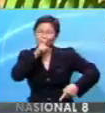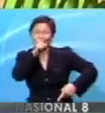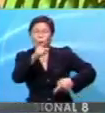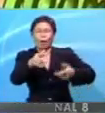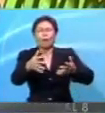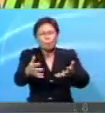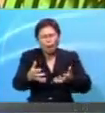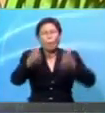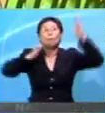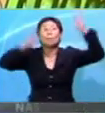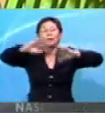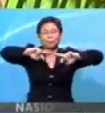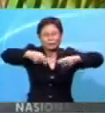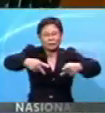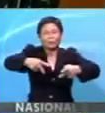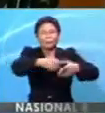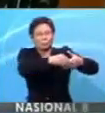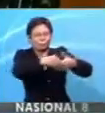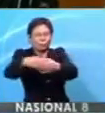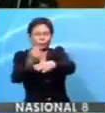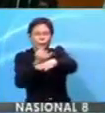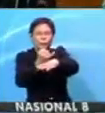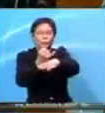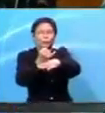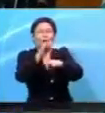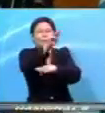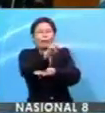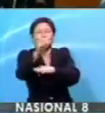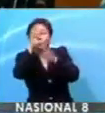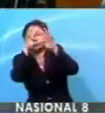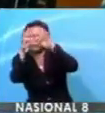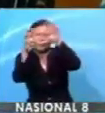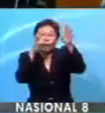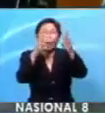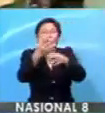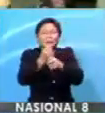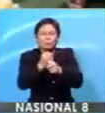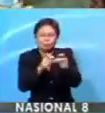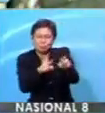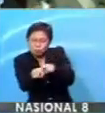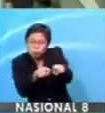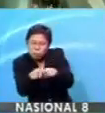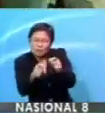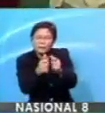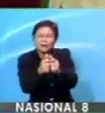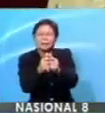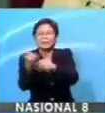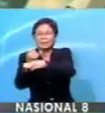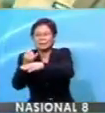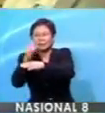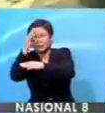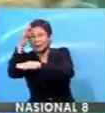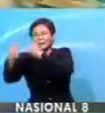hasrat Malaysia untuk menjadi peneraju industri kandungan multimedia kreatif yang dapat bersaing dengan penggiat industri